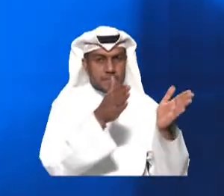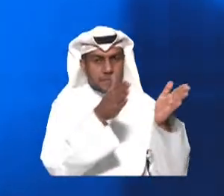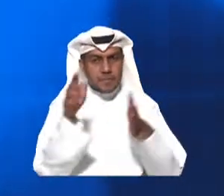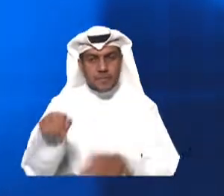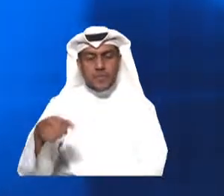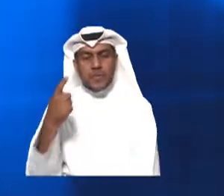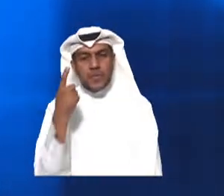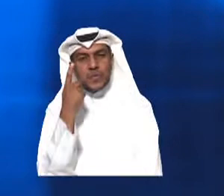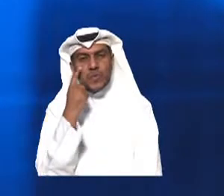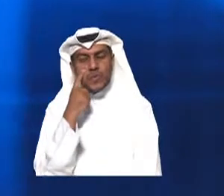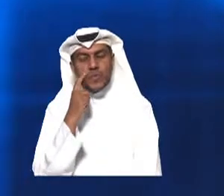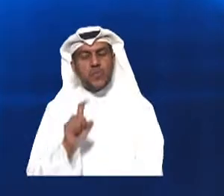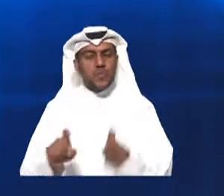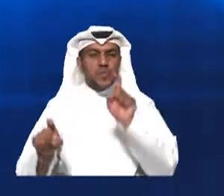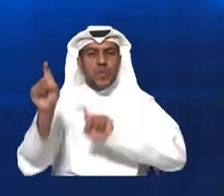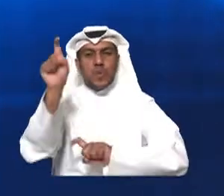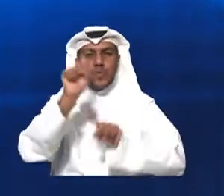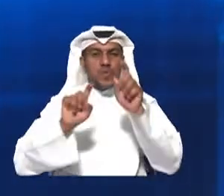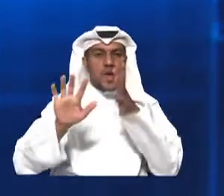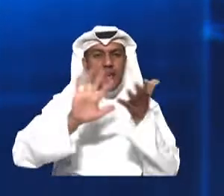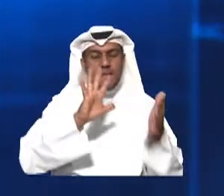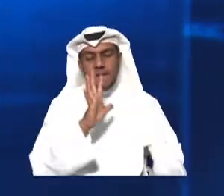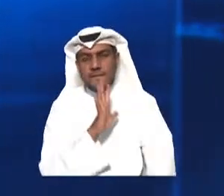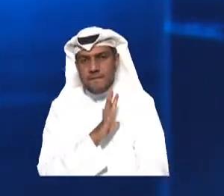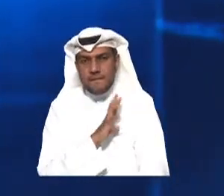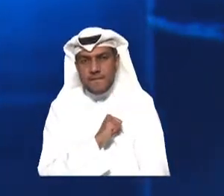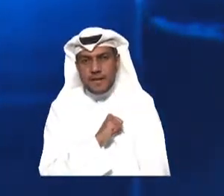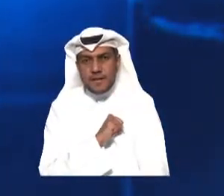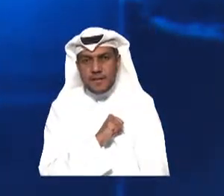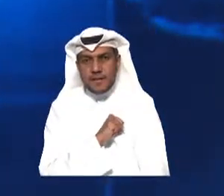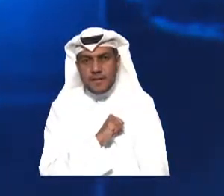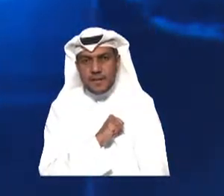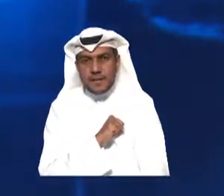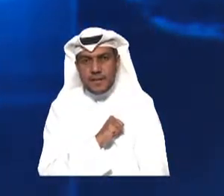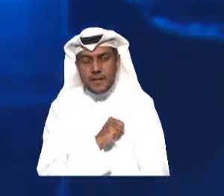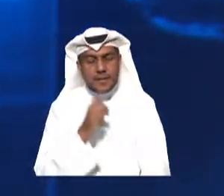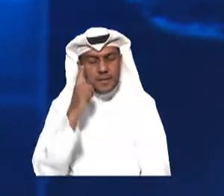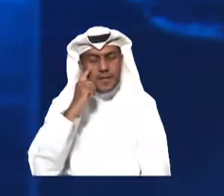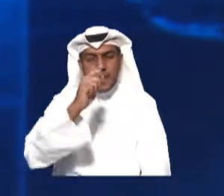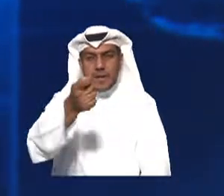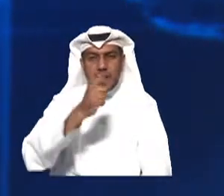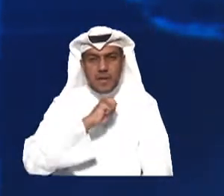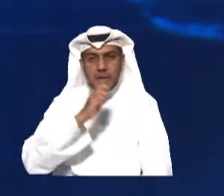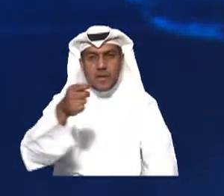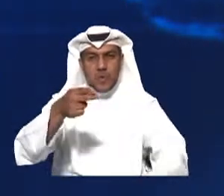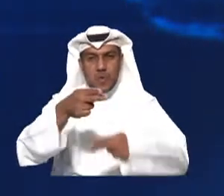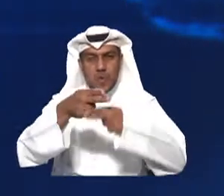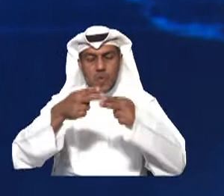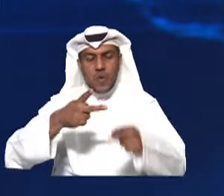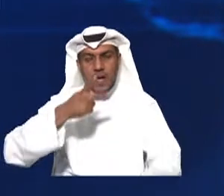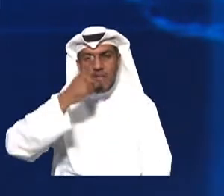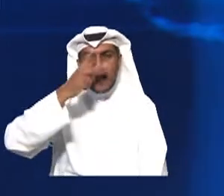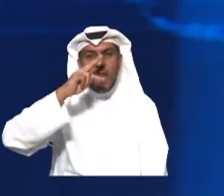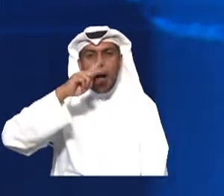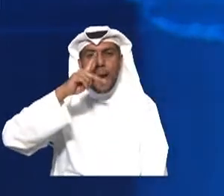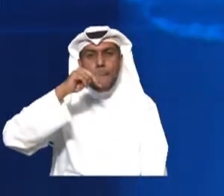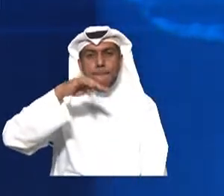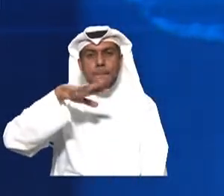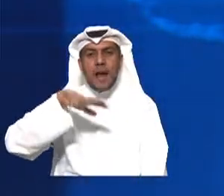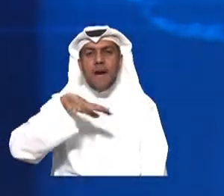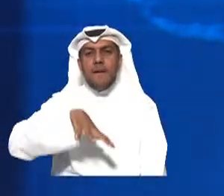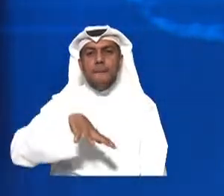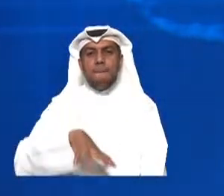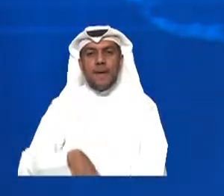ولمتابعة آخر التطورات في الأراضي الفلسطينية المحتلة ينضم إلينا مراسل تلفزيون دولة الكويت من رام الله فالح نصير. فالح،